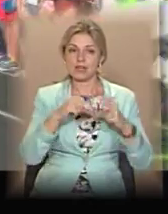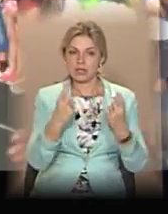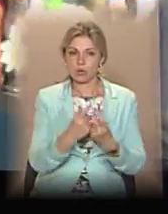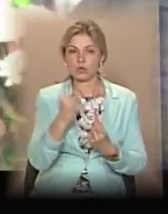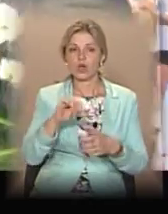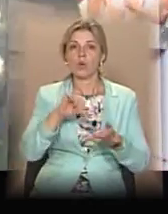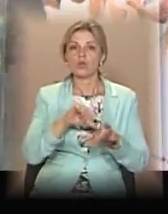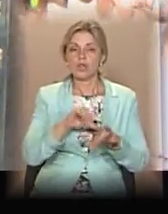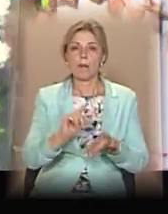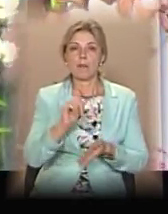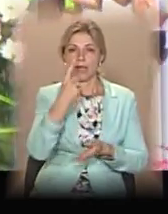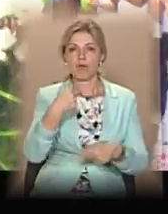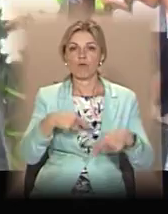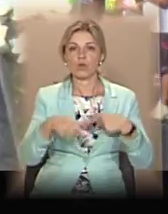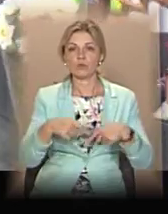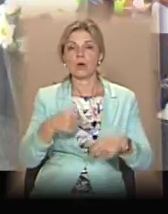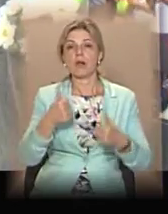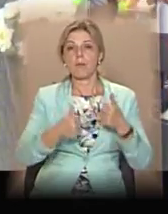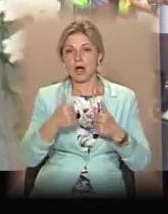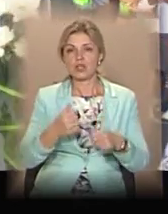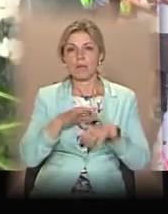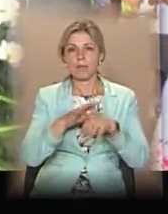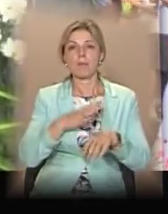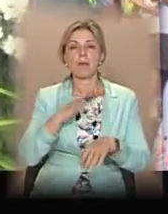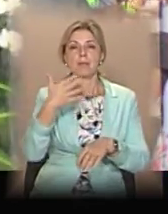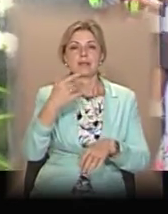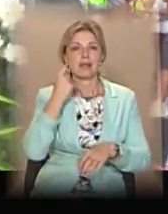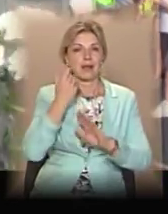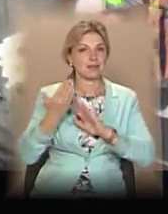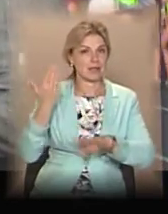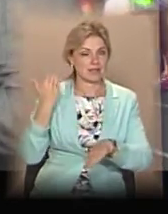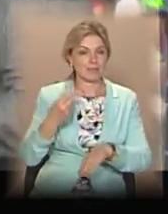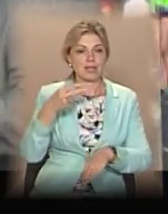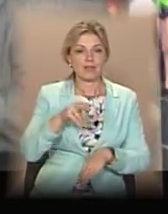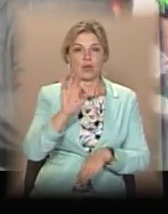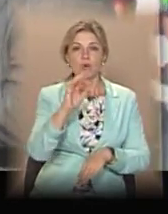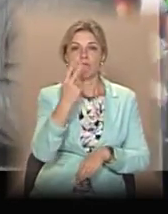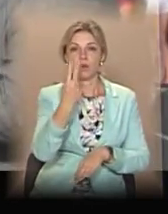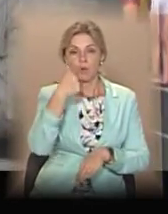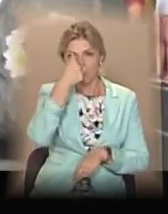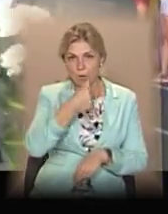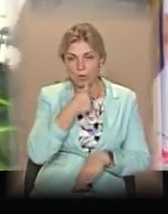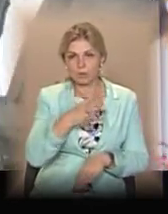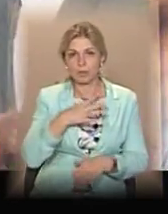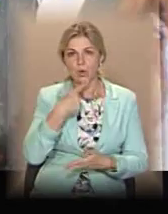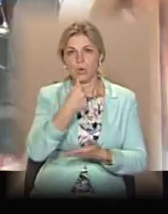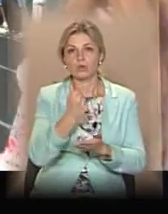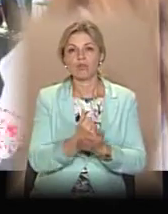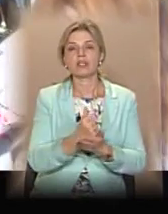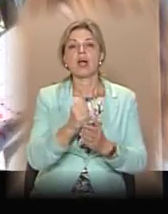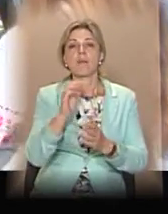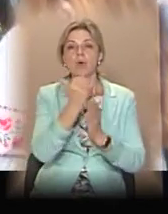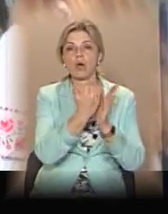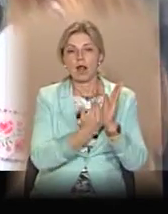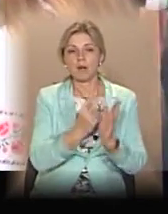першого футбольного матчу, який відбувся тут 50 років тому. У 2002 році міською радою було ухвалено програму реконструкції стадіону.